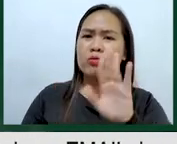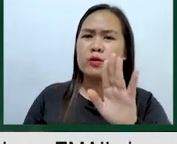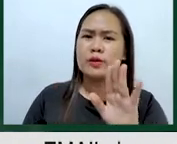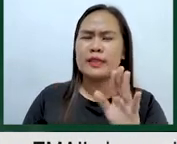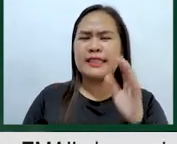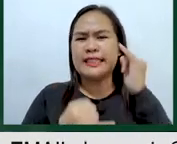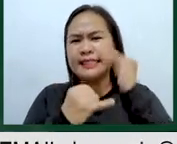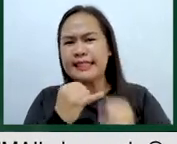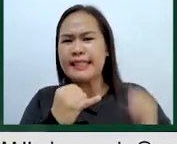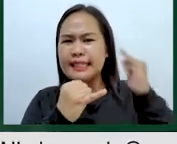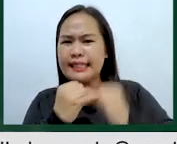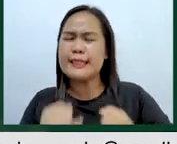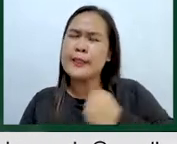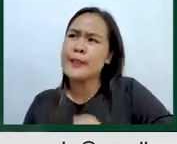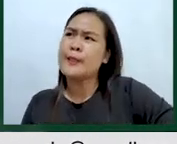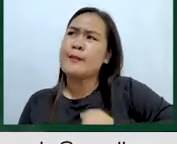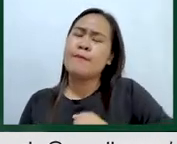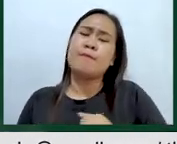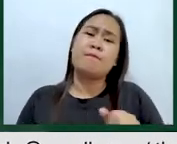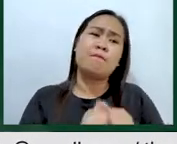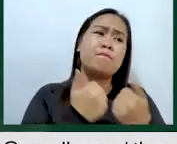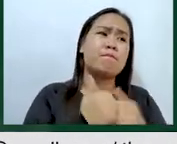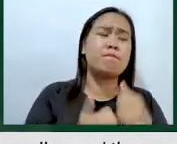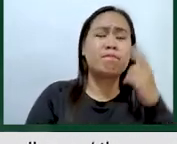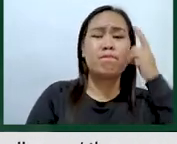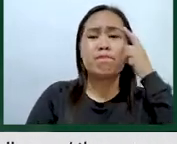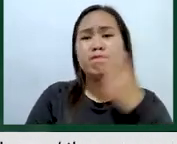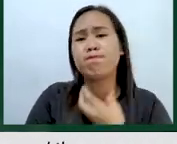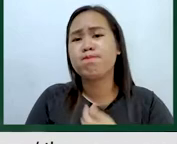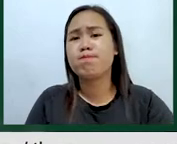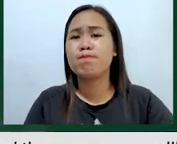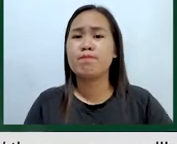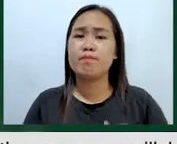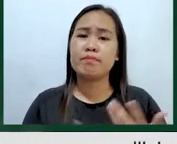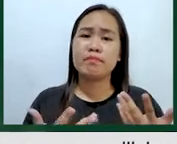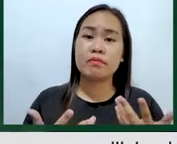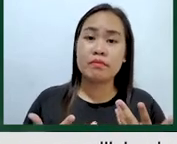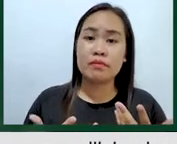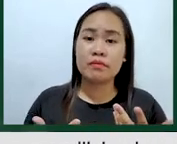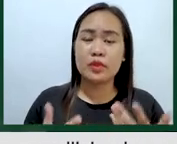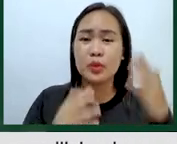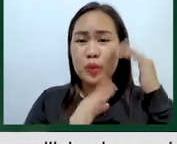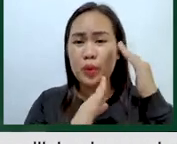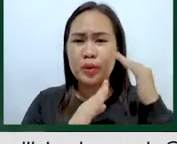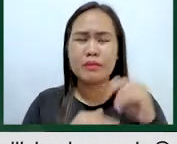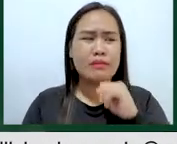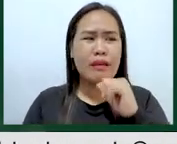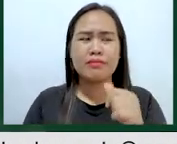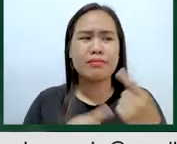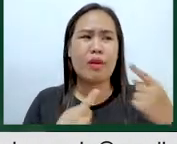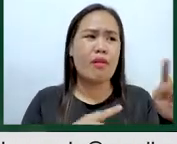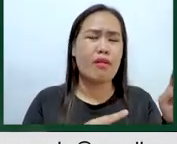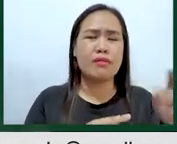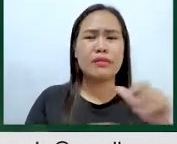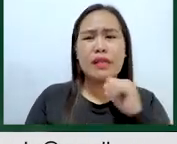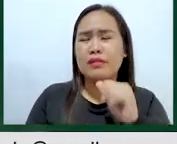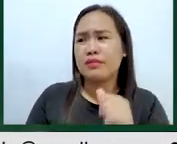nag-positive, sasabi mo, ay, sana pala sumunod na lang ako sa social distancing, or sana hindi na lang ako